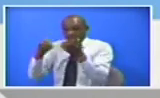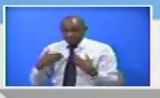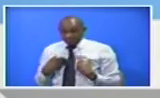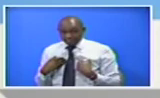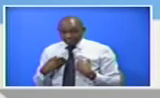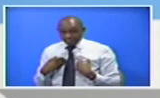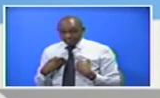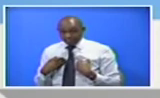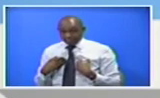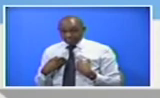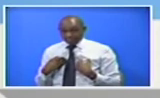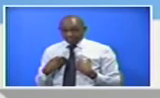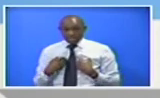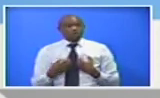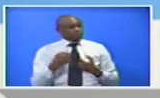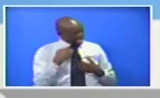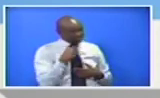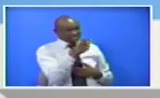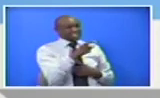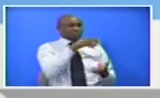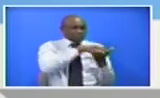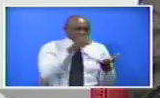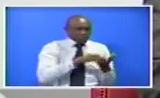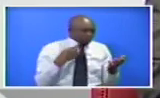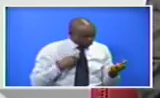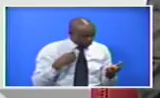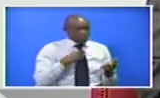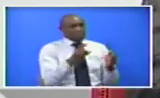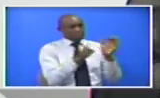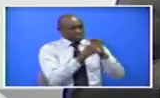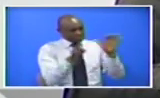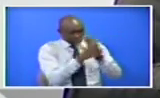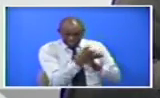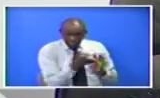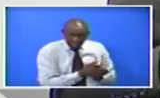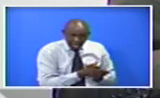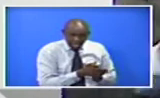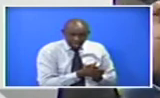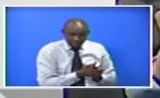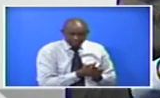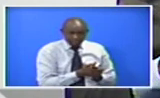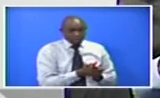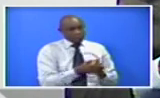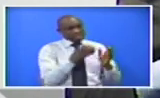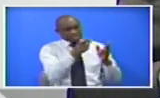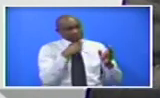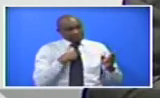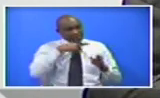Nyadhifa zipo. Zipo kabisa. Kuna wadhifa huu wa katibu mkuu wa mawaziri. Yes. Na vile vile manaibu wake wawili.